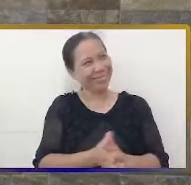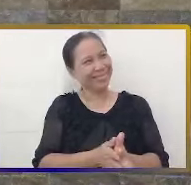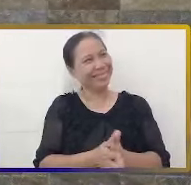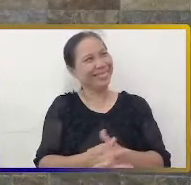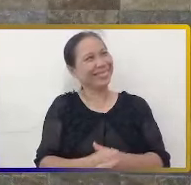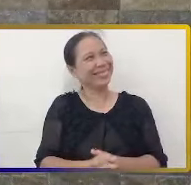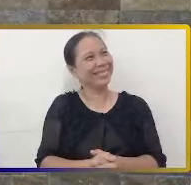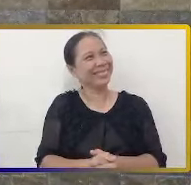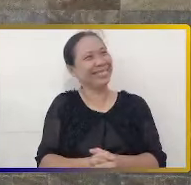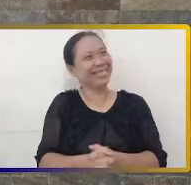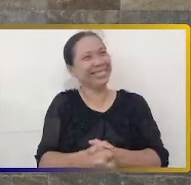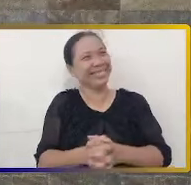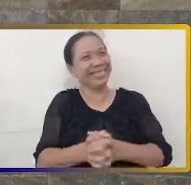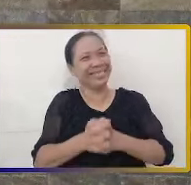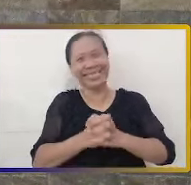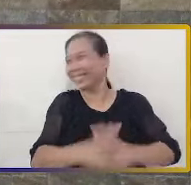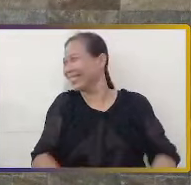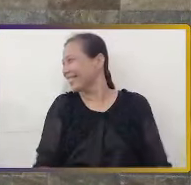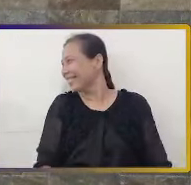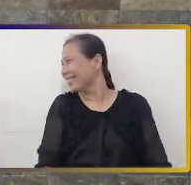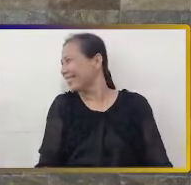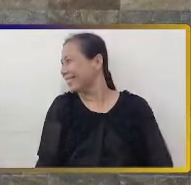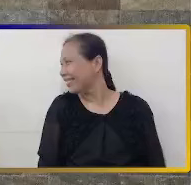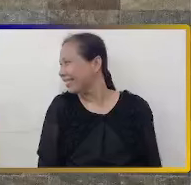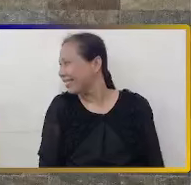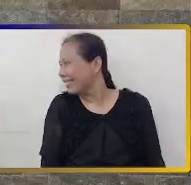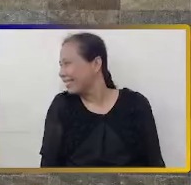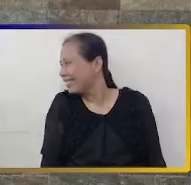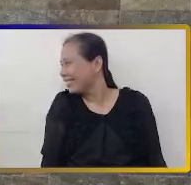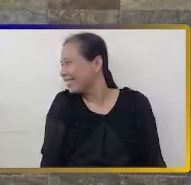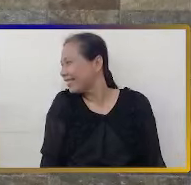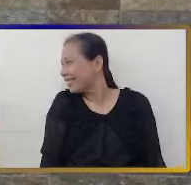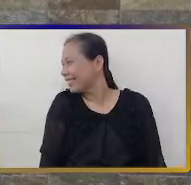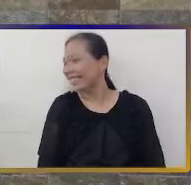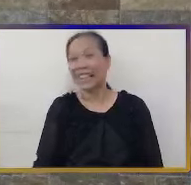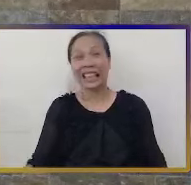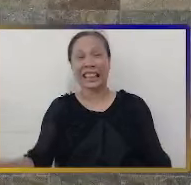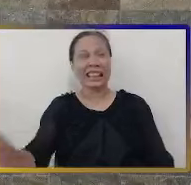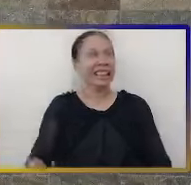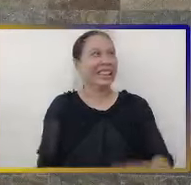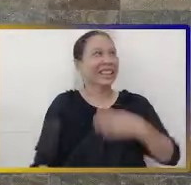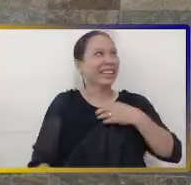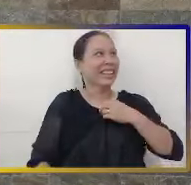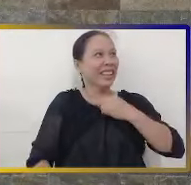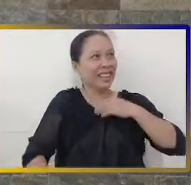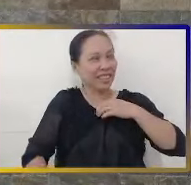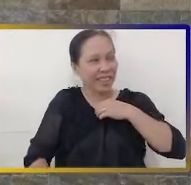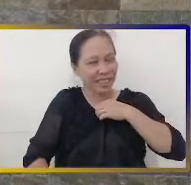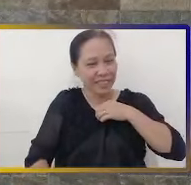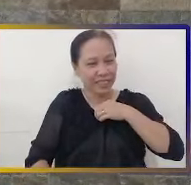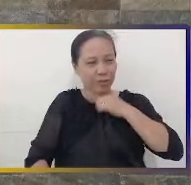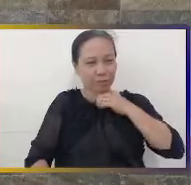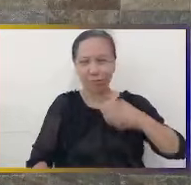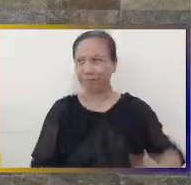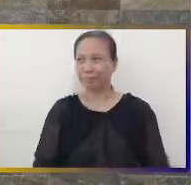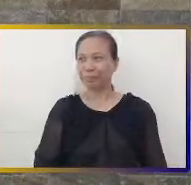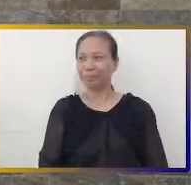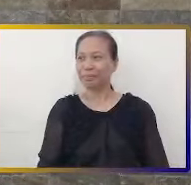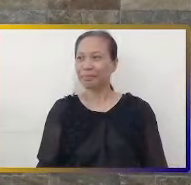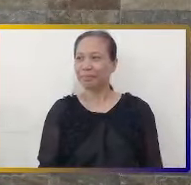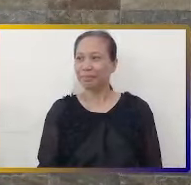nagpapaypay Yeah hindi hindi naman bawal hindi ko naman sinasabing bawal yan e ko naiinitan talaga